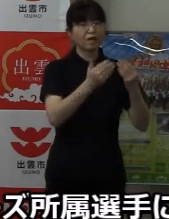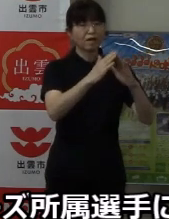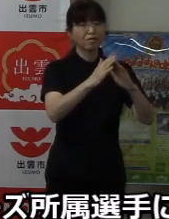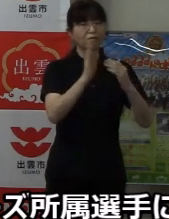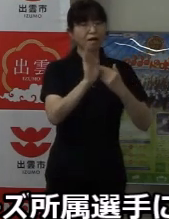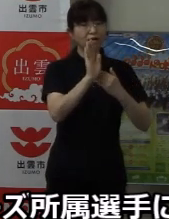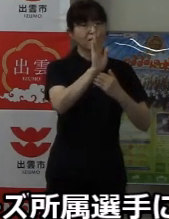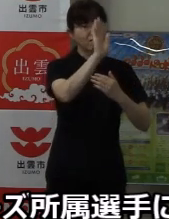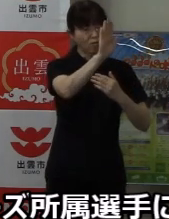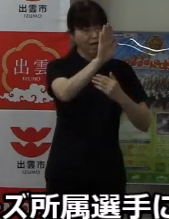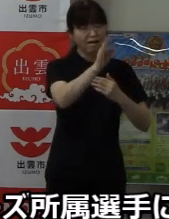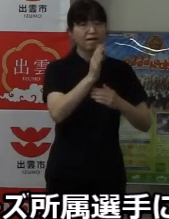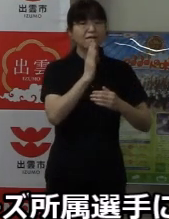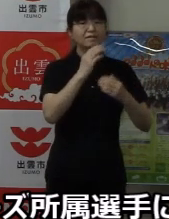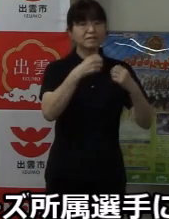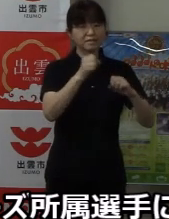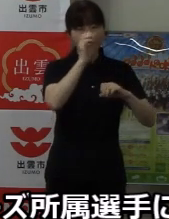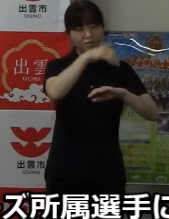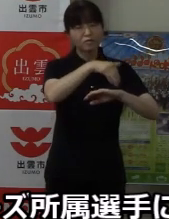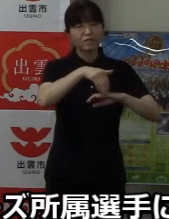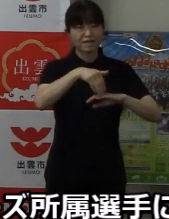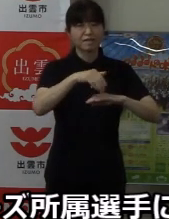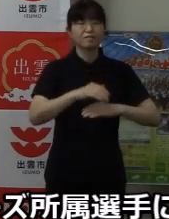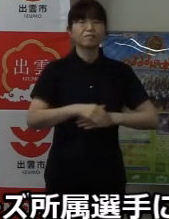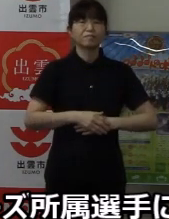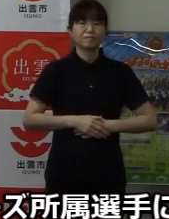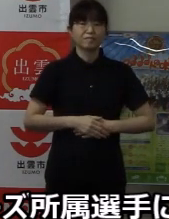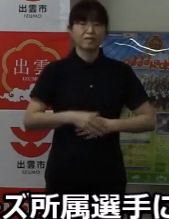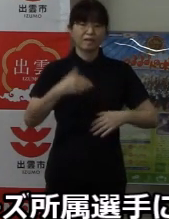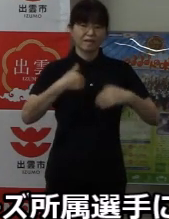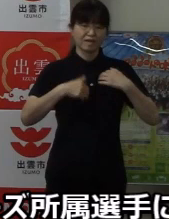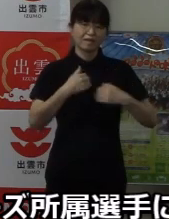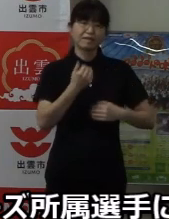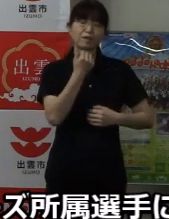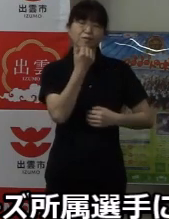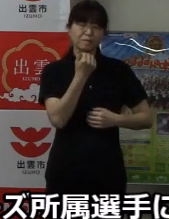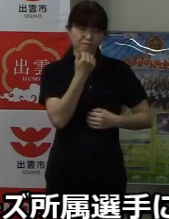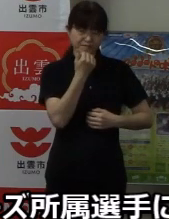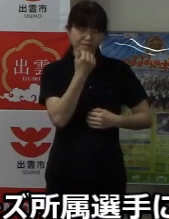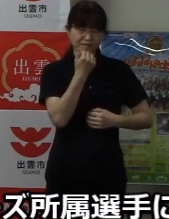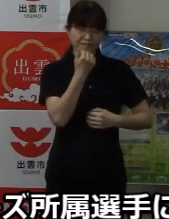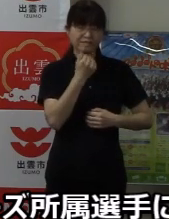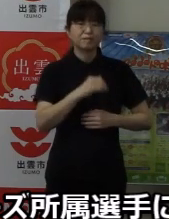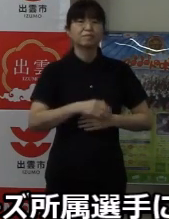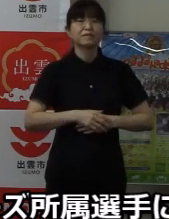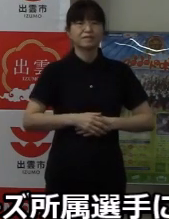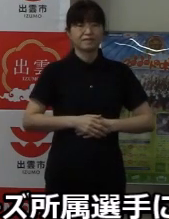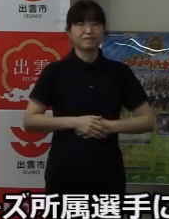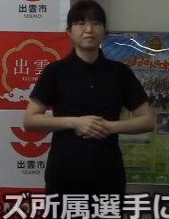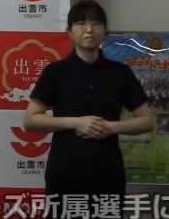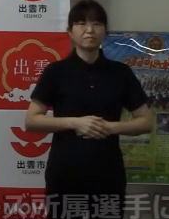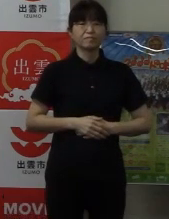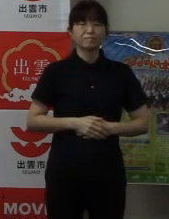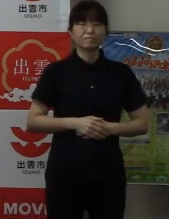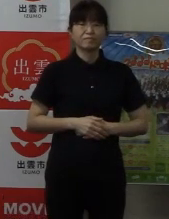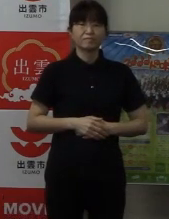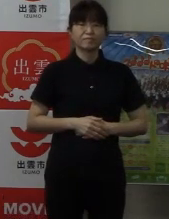していただくということになっておりますので、大変楽しみにしておるところでございます。